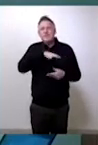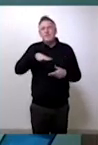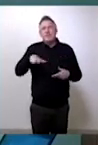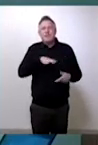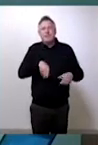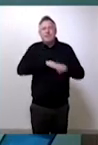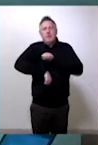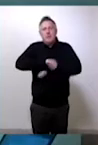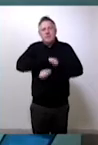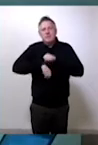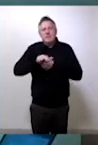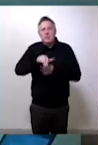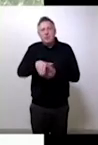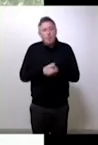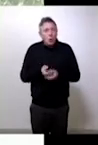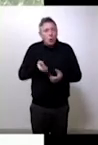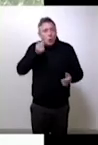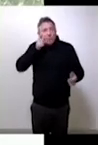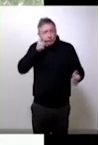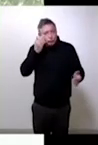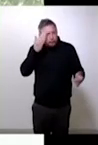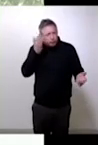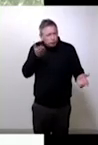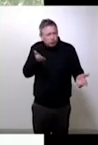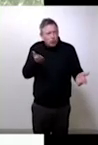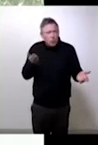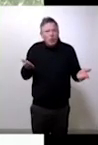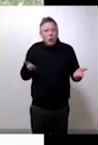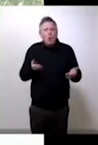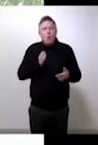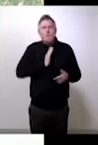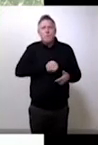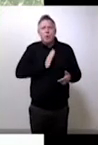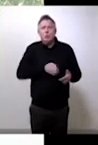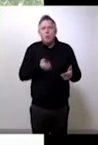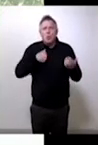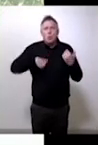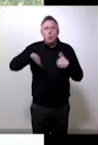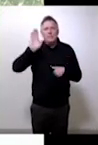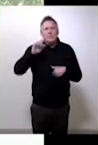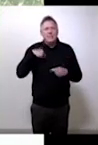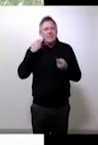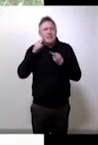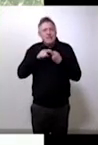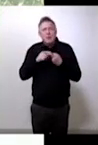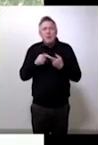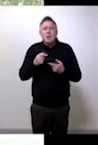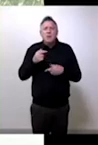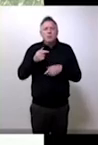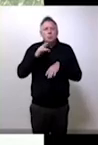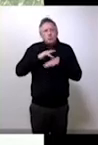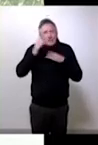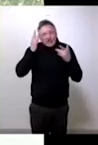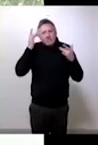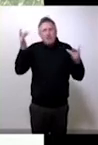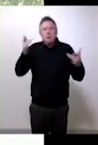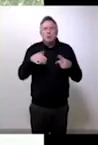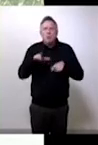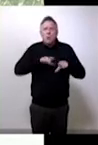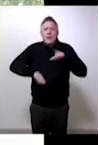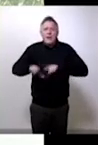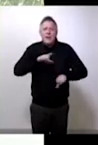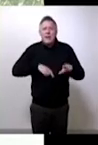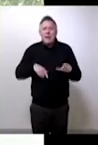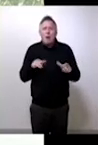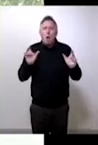pas échappé que Bordeaux, via la métropole, est candidate à l'expérimentation des loyers, à l'expérimentation pour l'encadrement des loyers,